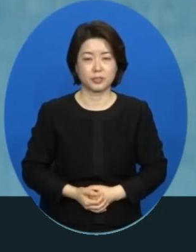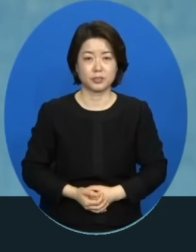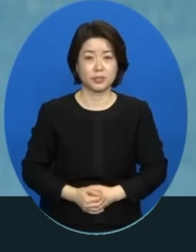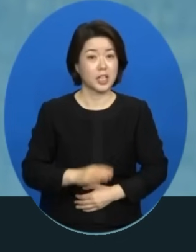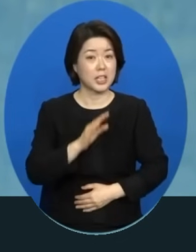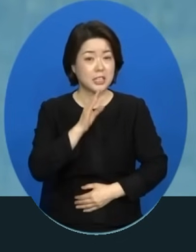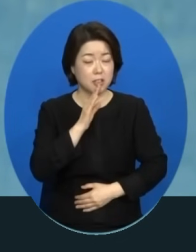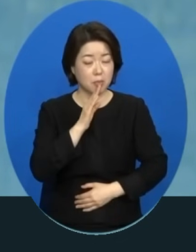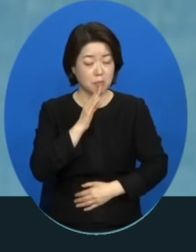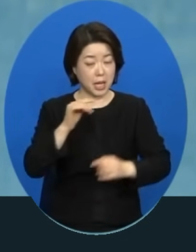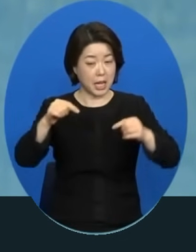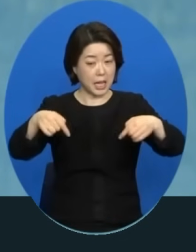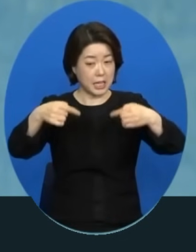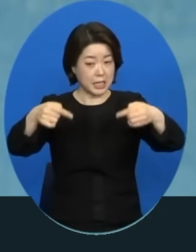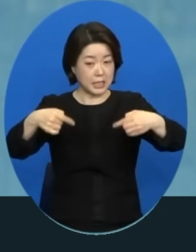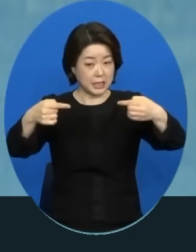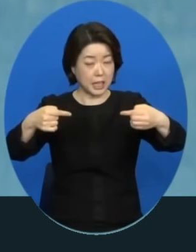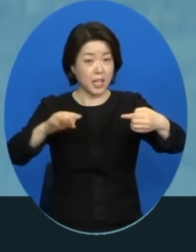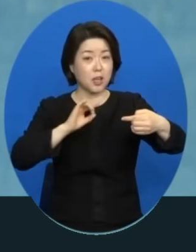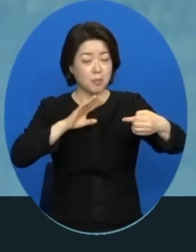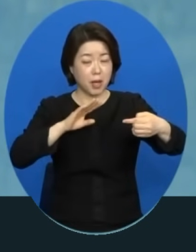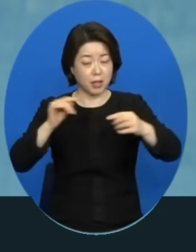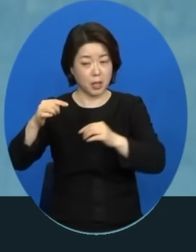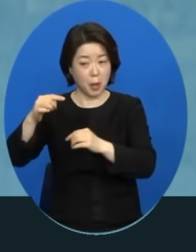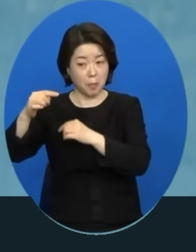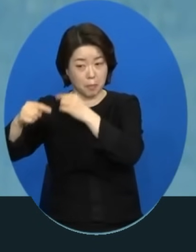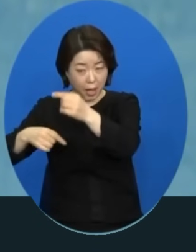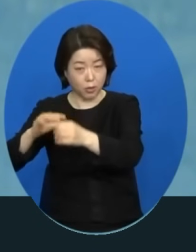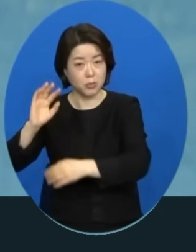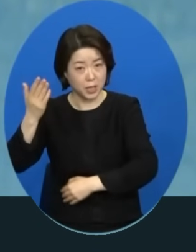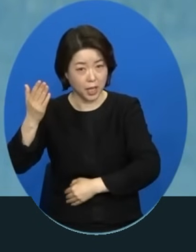정말 타이어만 바꾸면 괜찮을까요? 예를 들어